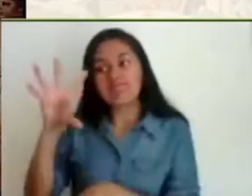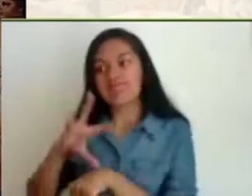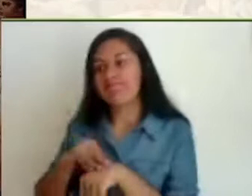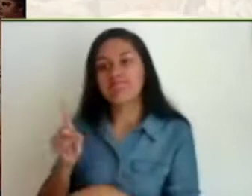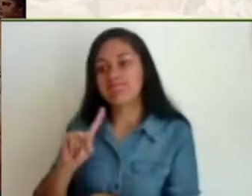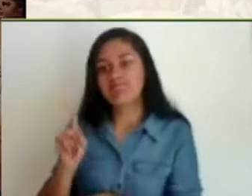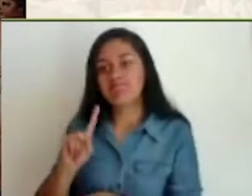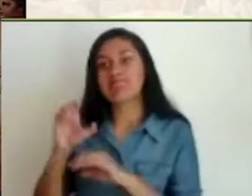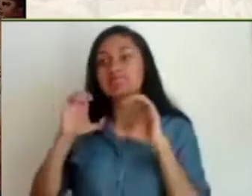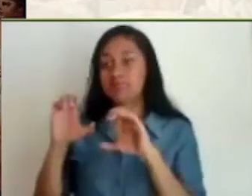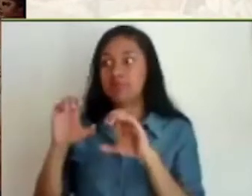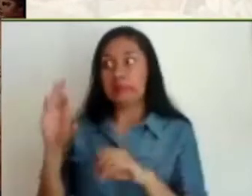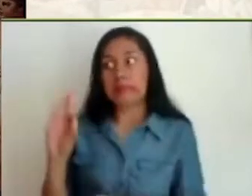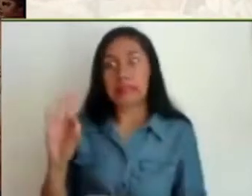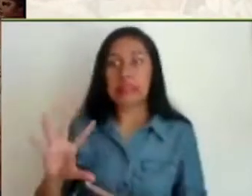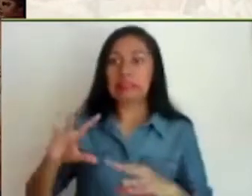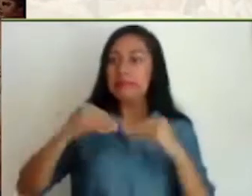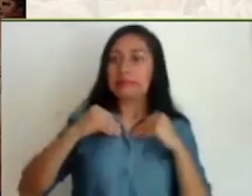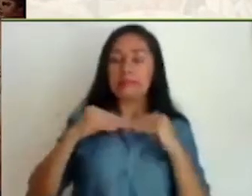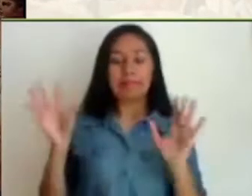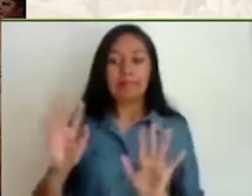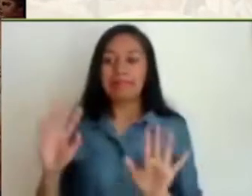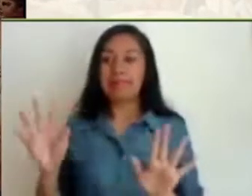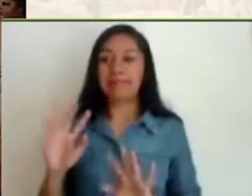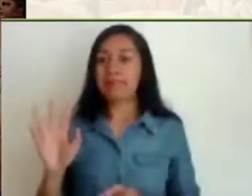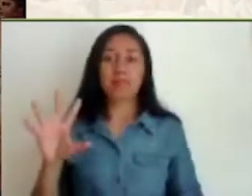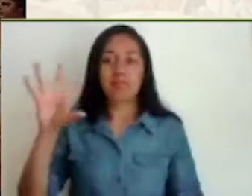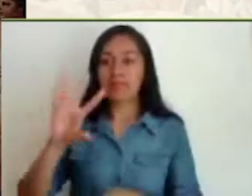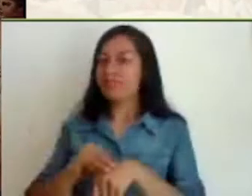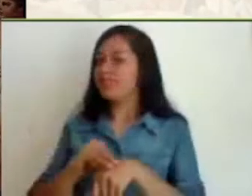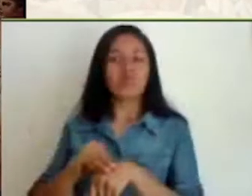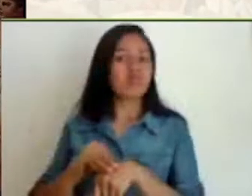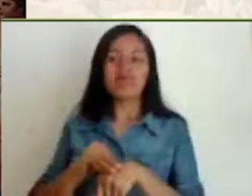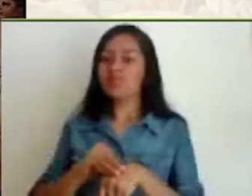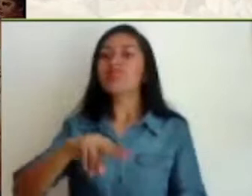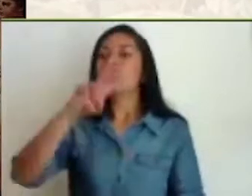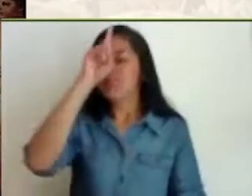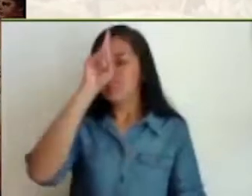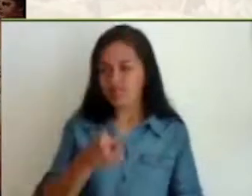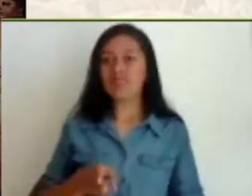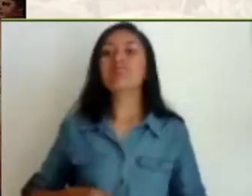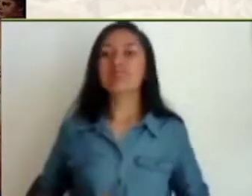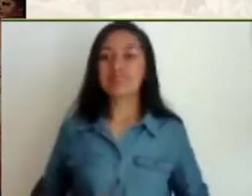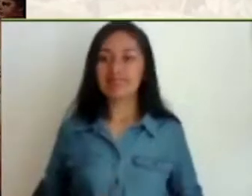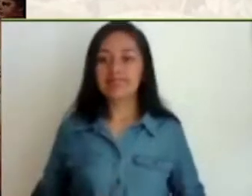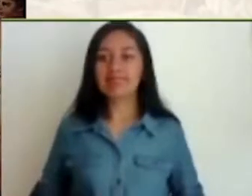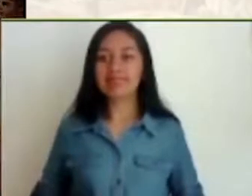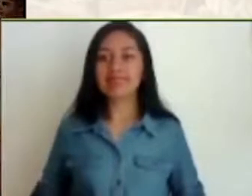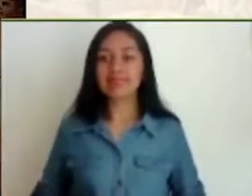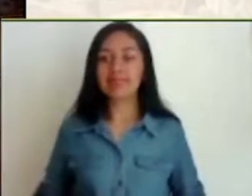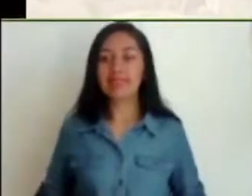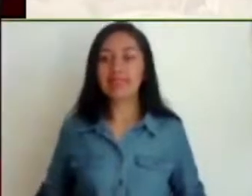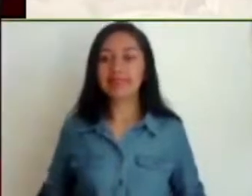una notevole importanza economica nel caso una merce venisse classificata come suscettibile, in quanto si